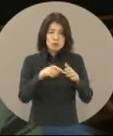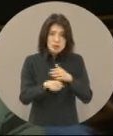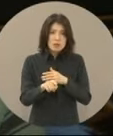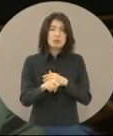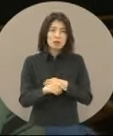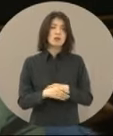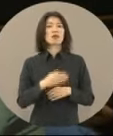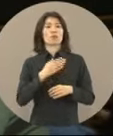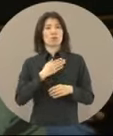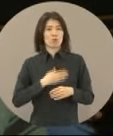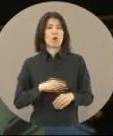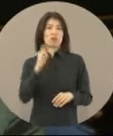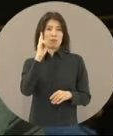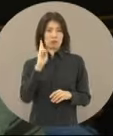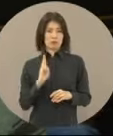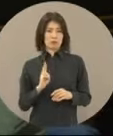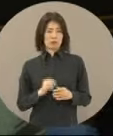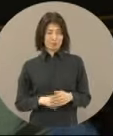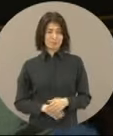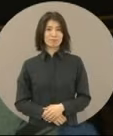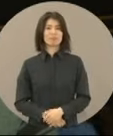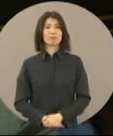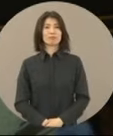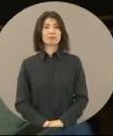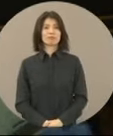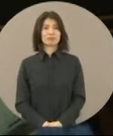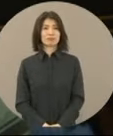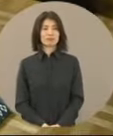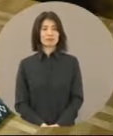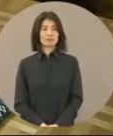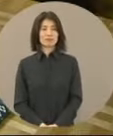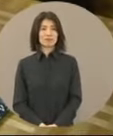とファンの人は結構分かってるみたいですけどね。